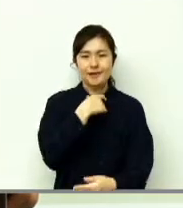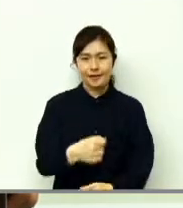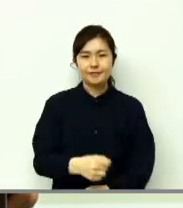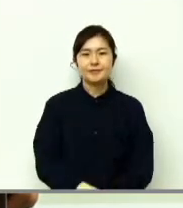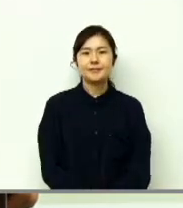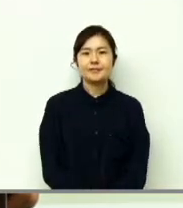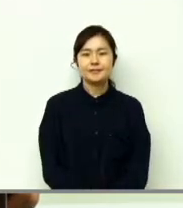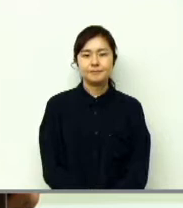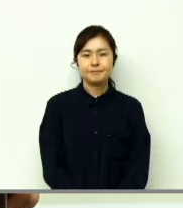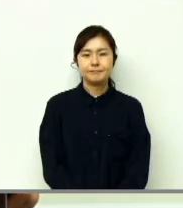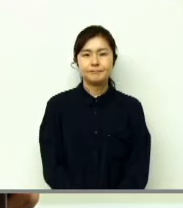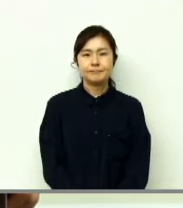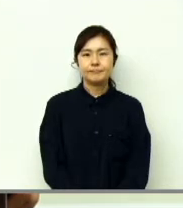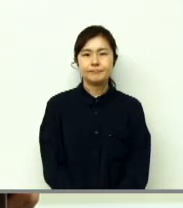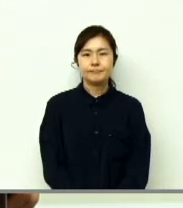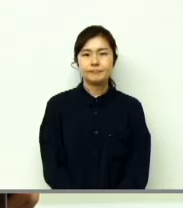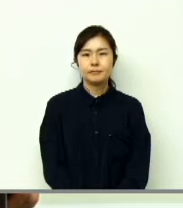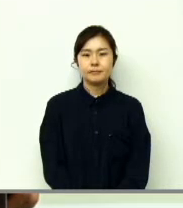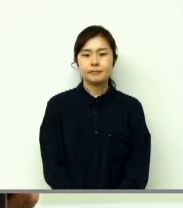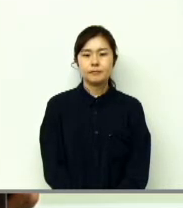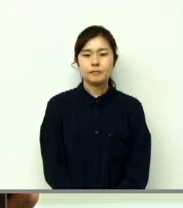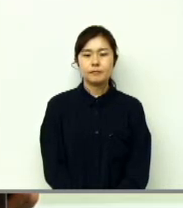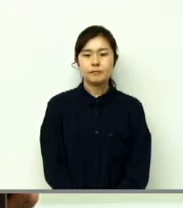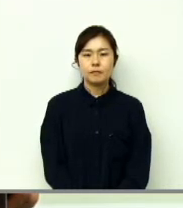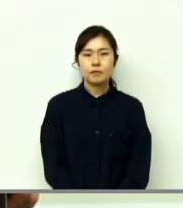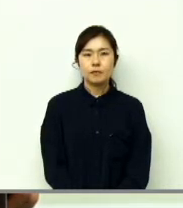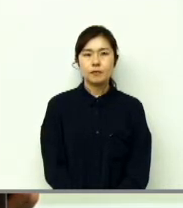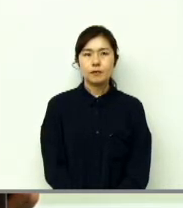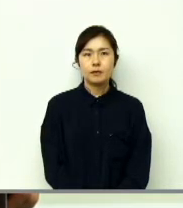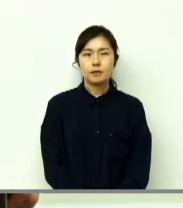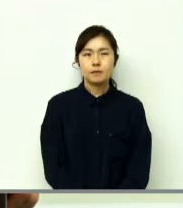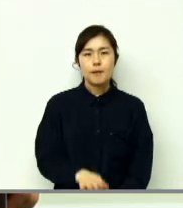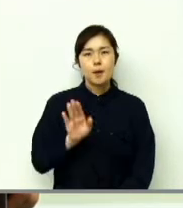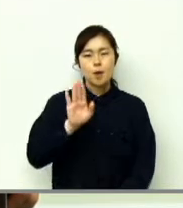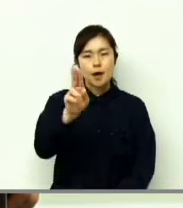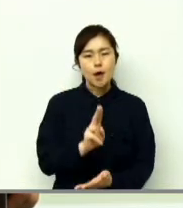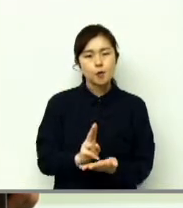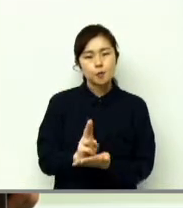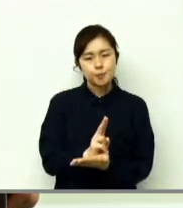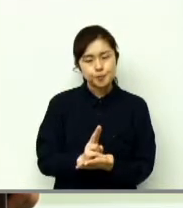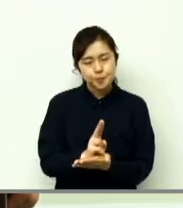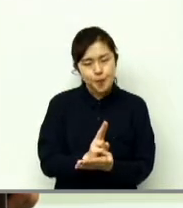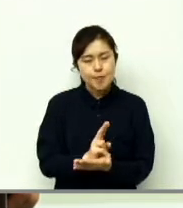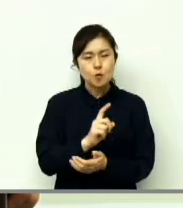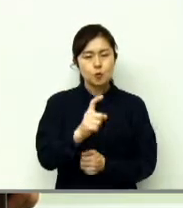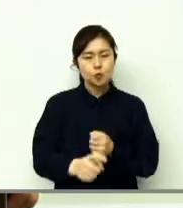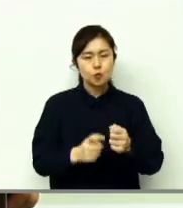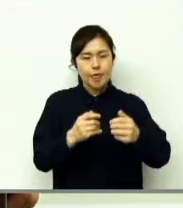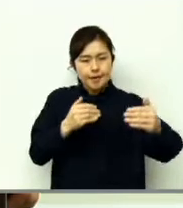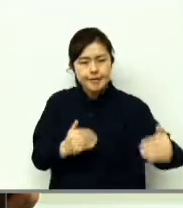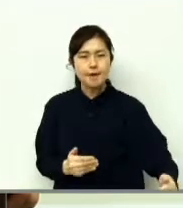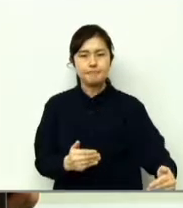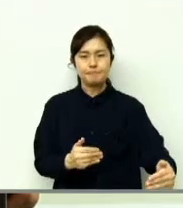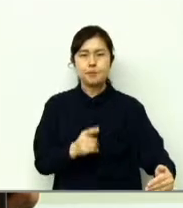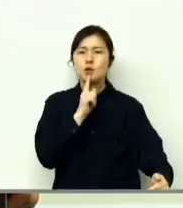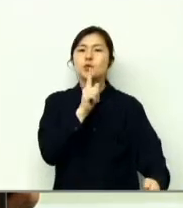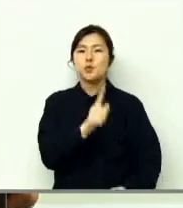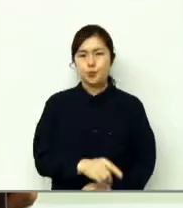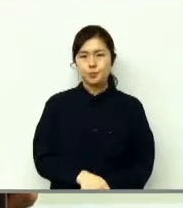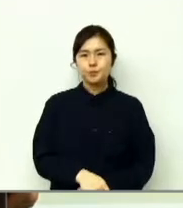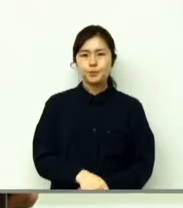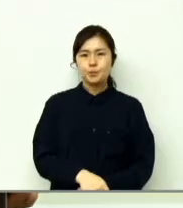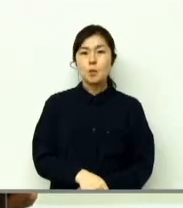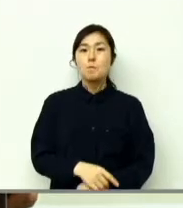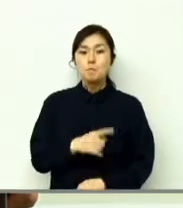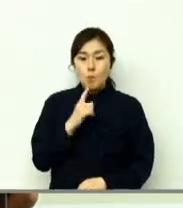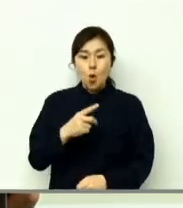もこれからのですね、まさに運命の10年という言い方を私たちはしてきました。もうすでに、もう 2,3 年経